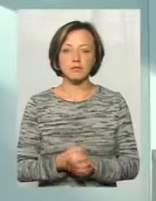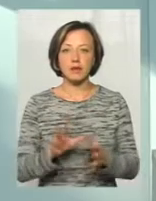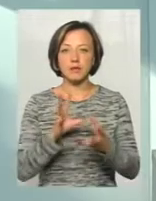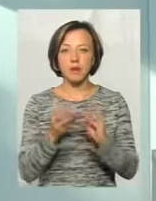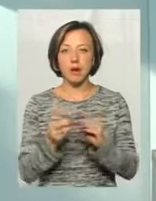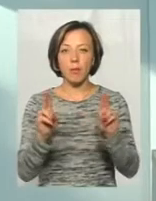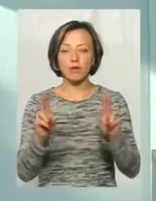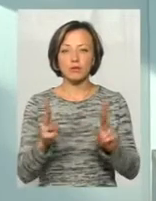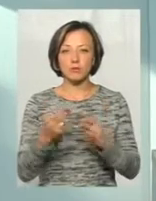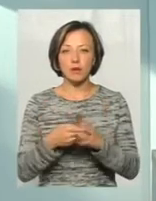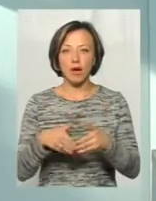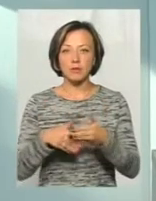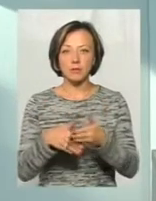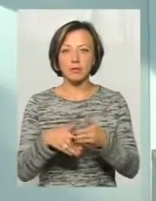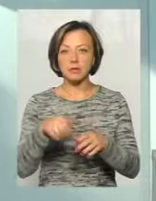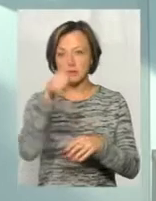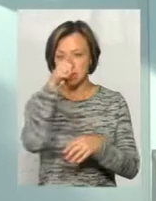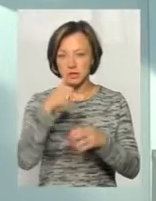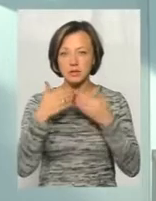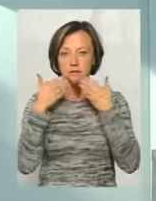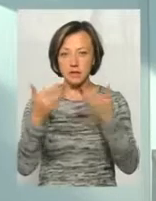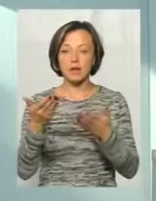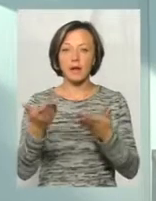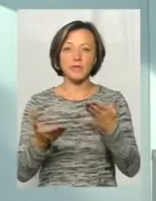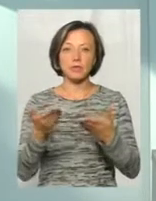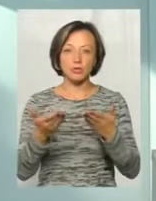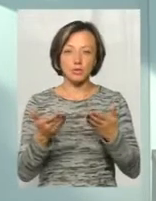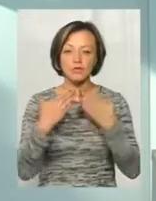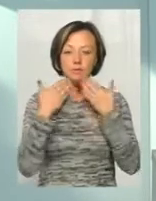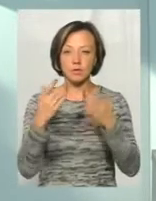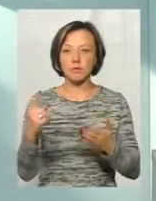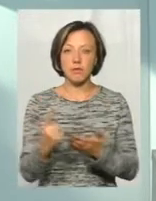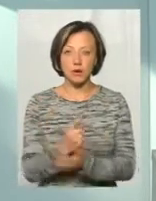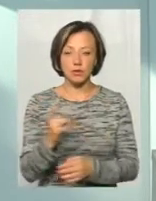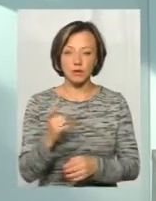правилом субсидії призначаються з місця звернення. Тобто, якщо звернулася громадянка вперше,